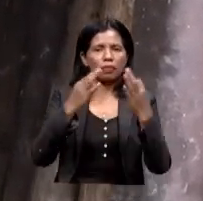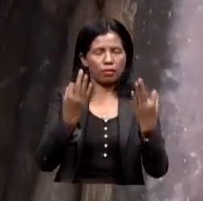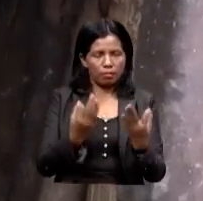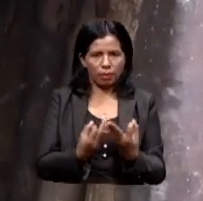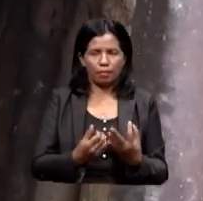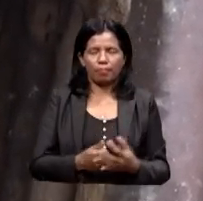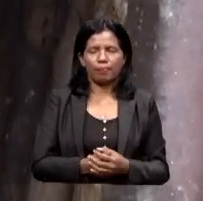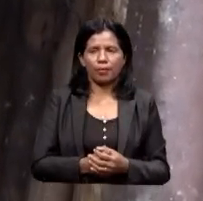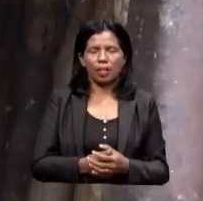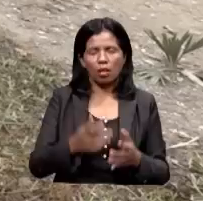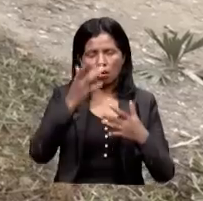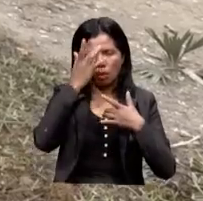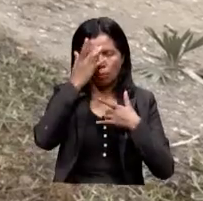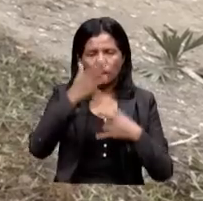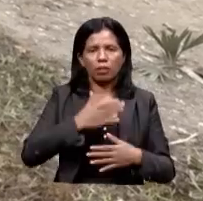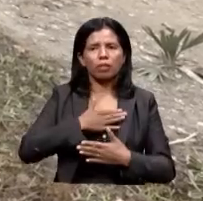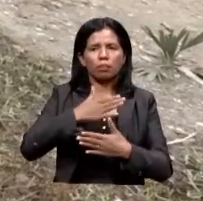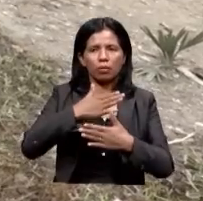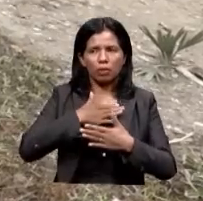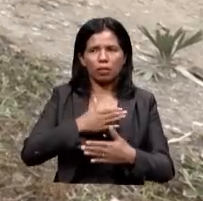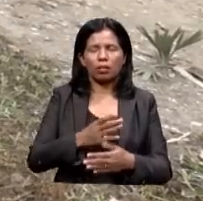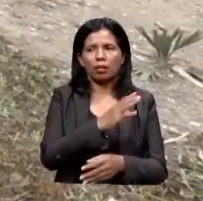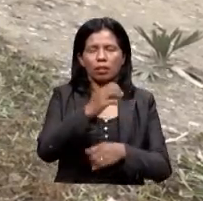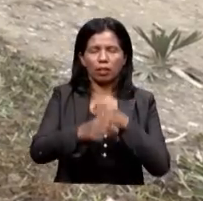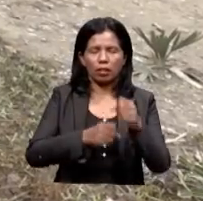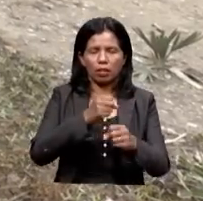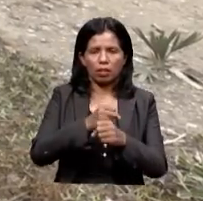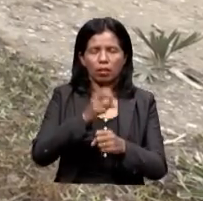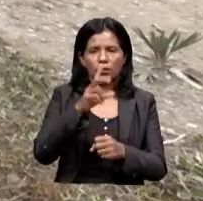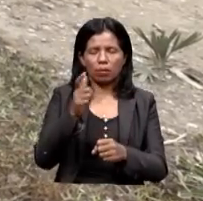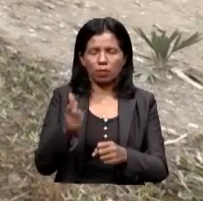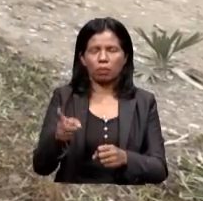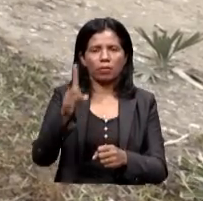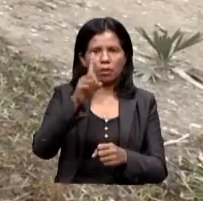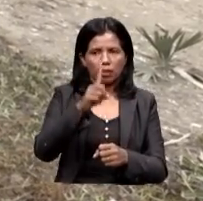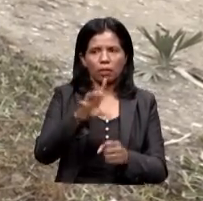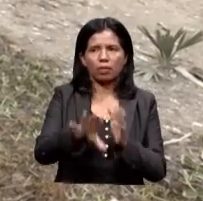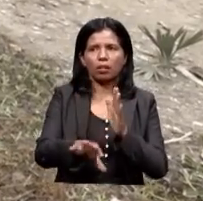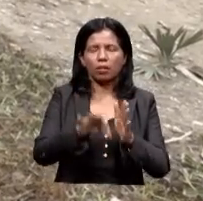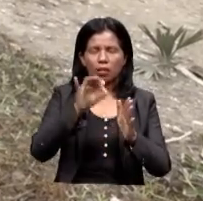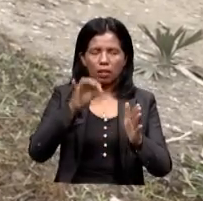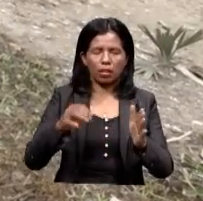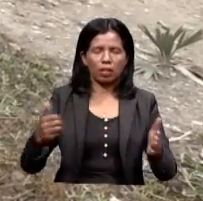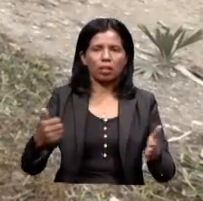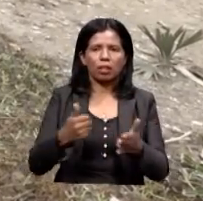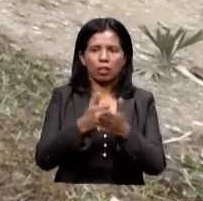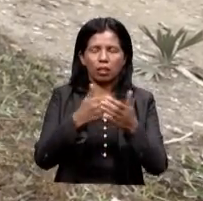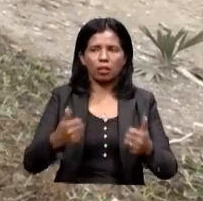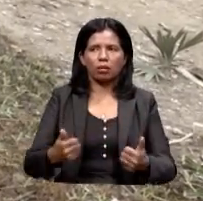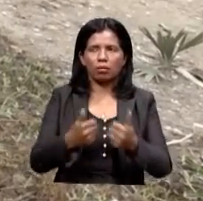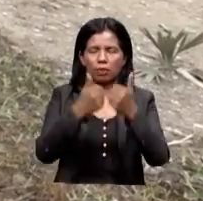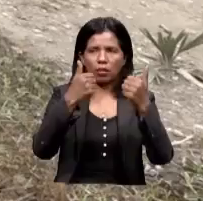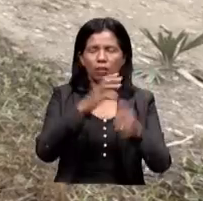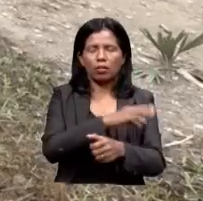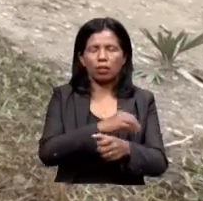alende mora sasmane olandino mos ia tinere un rua runulo resi ida hetang asident ia parte kolmera